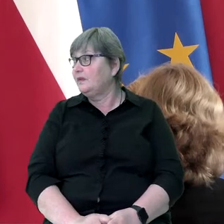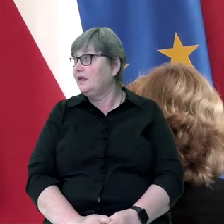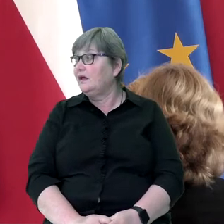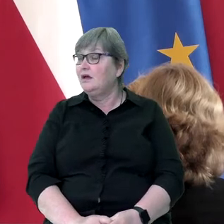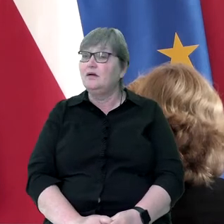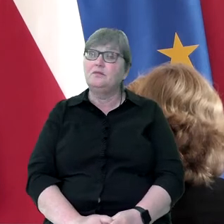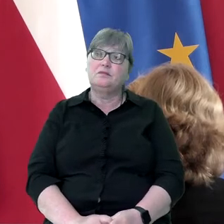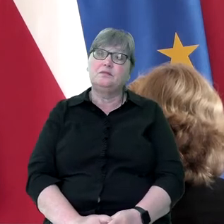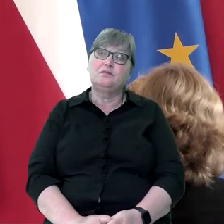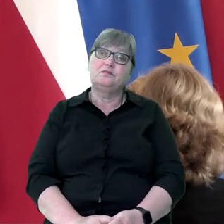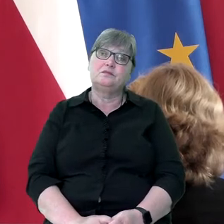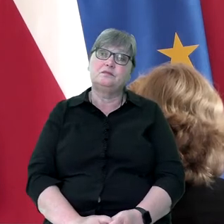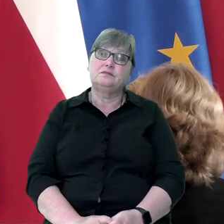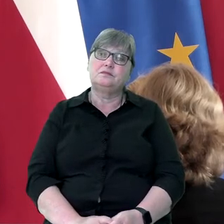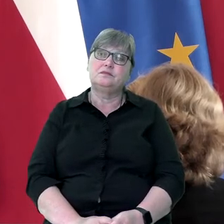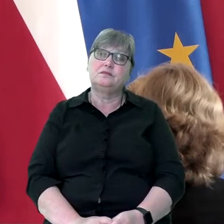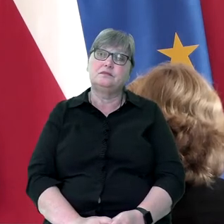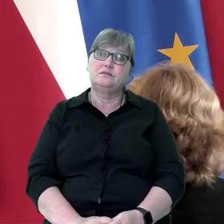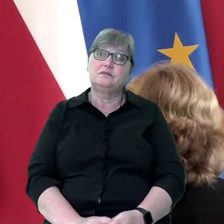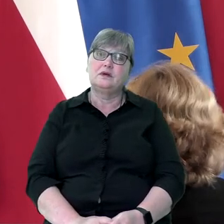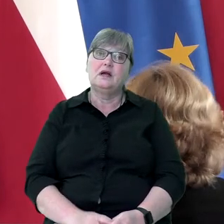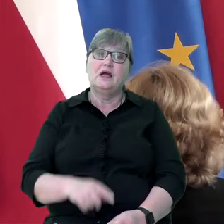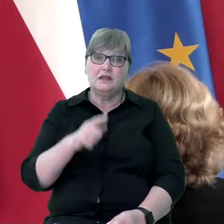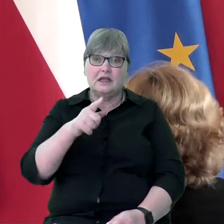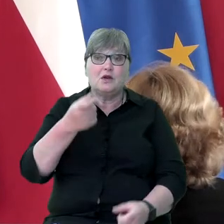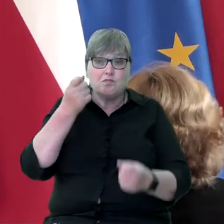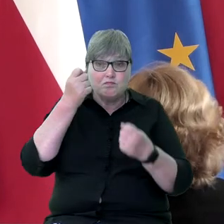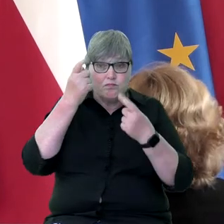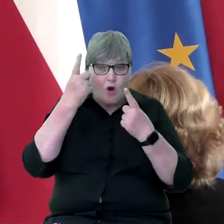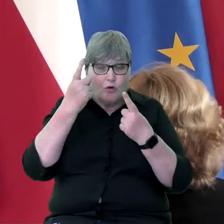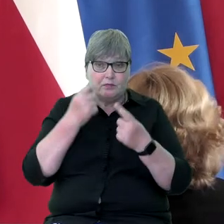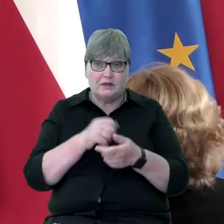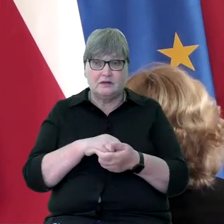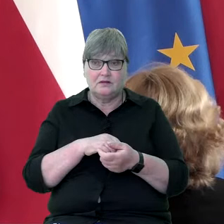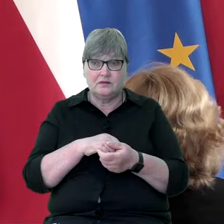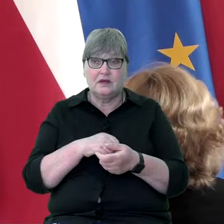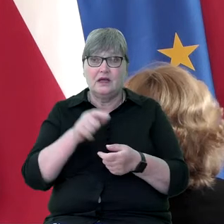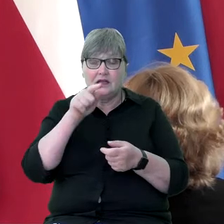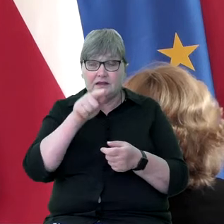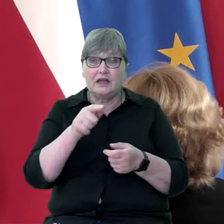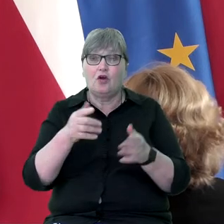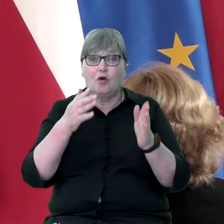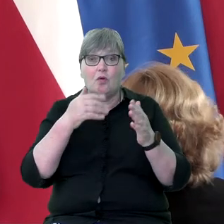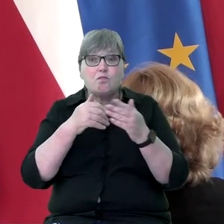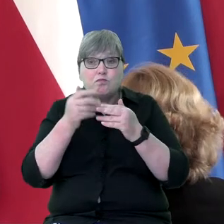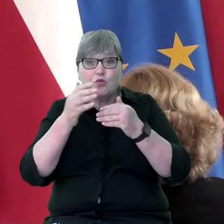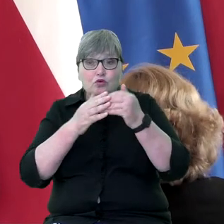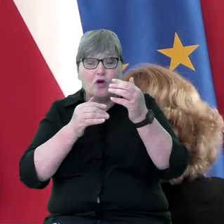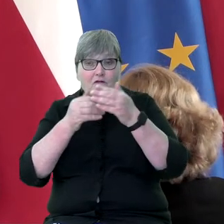kiedy no, ta inicjatorska rola budowania tych struktur przypadła